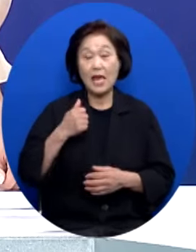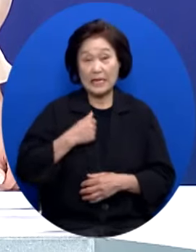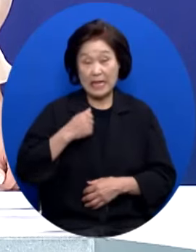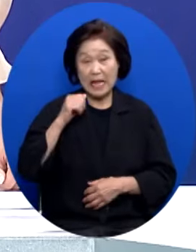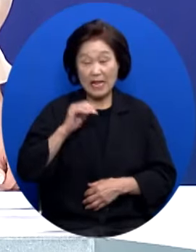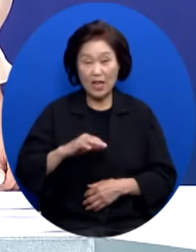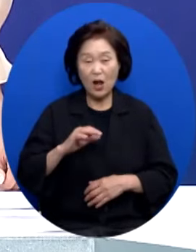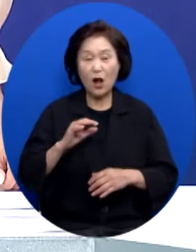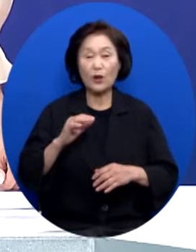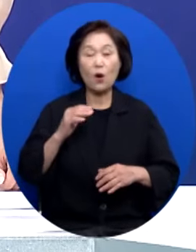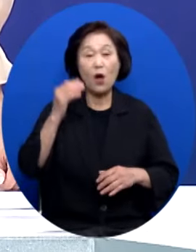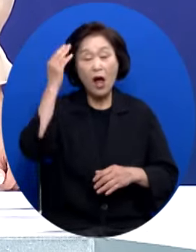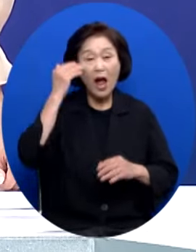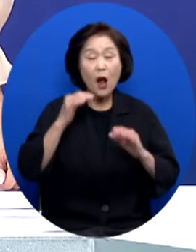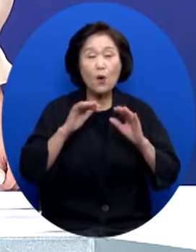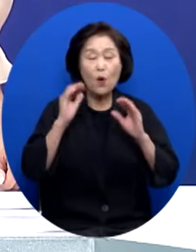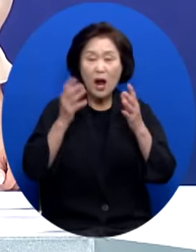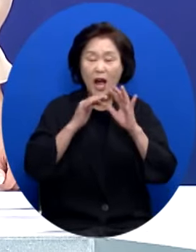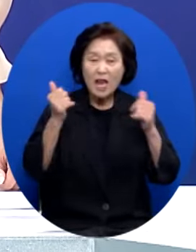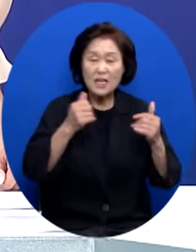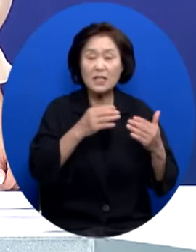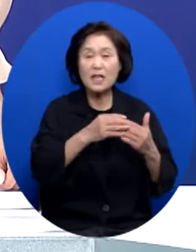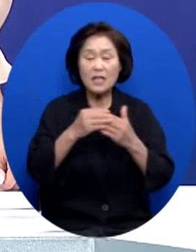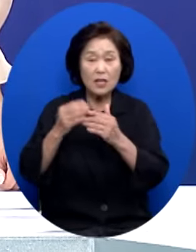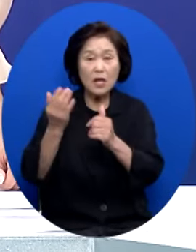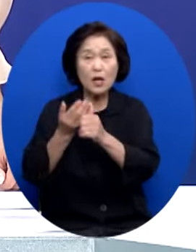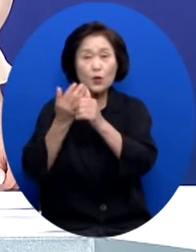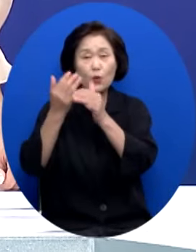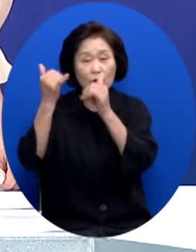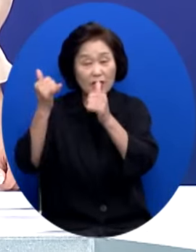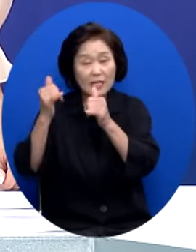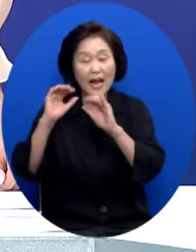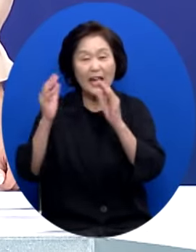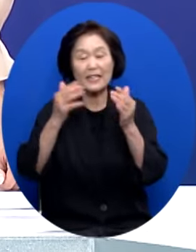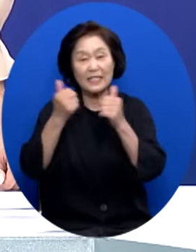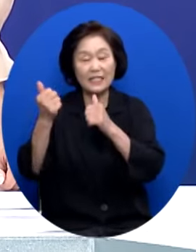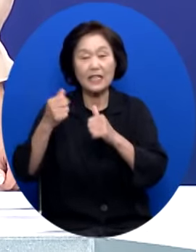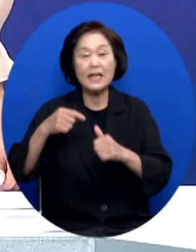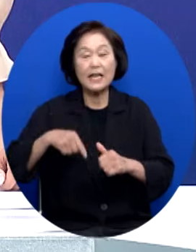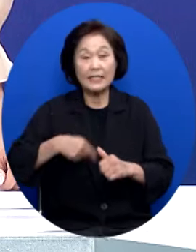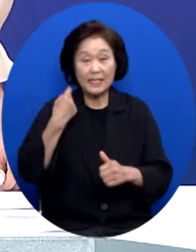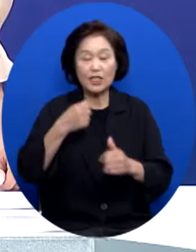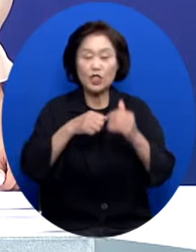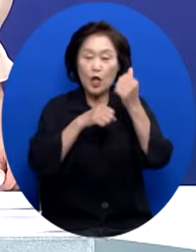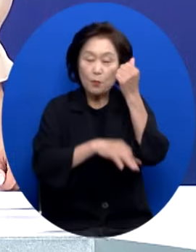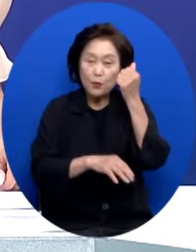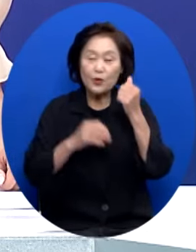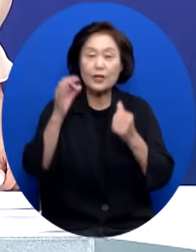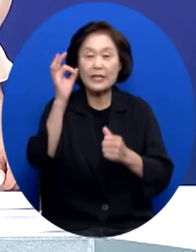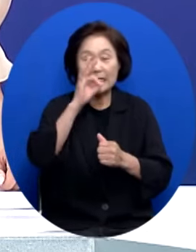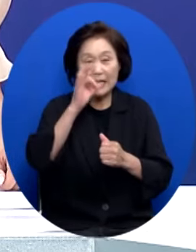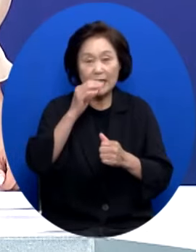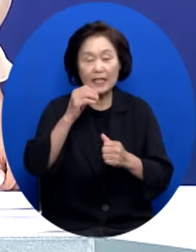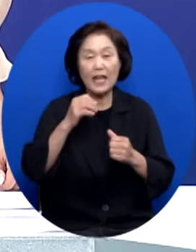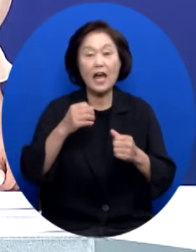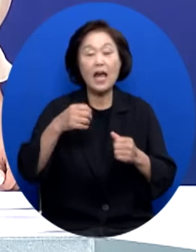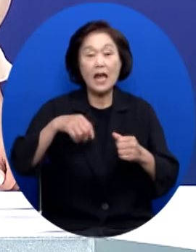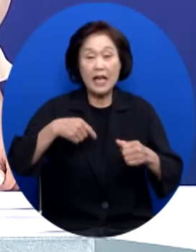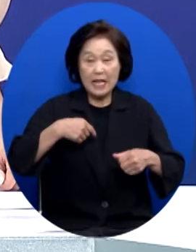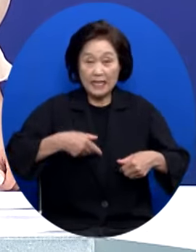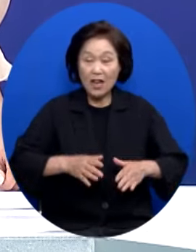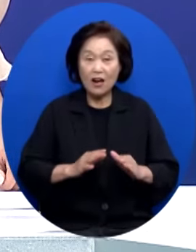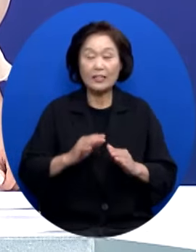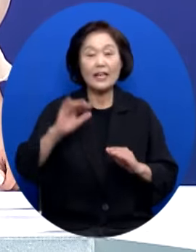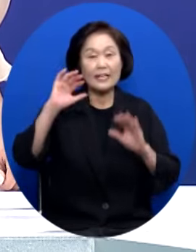캐나다로 입양된 청소년들이 자신들의 뿌리를 찾기 위해 모국을 방문했다고 하는데요. 더욱 밝은 미래를 그려가기 위해